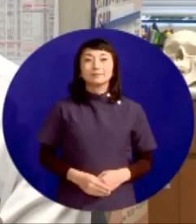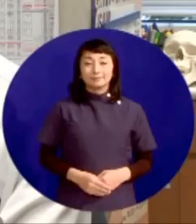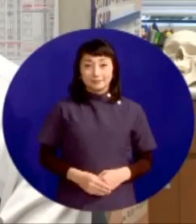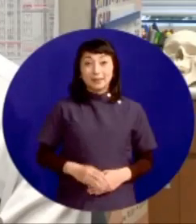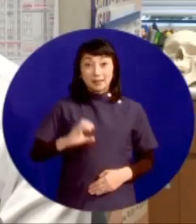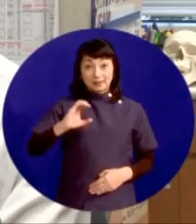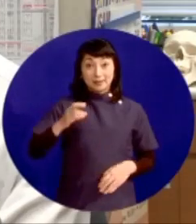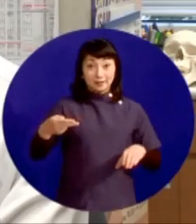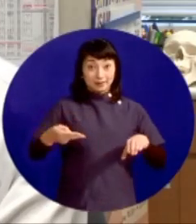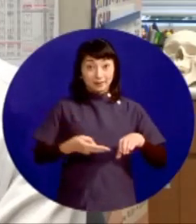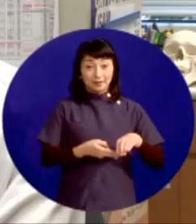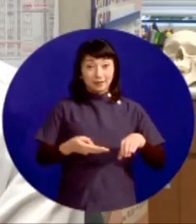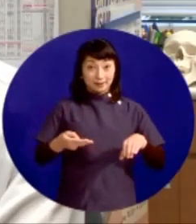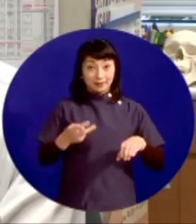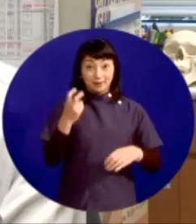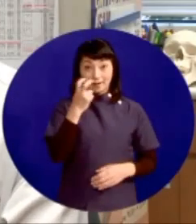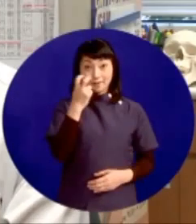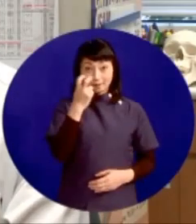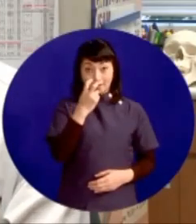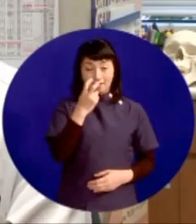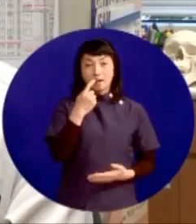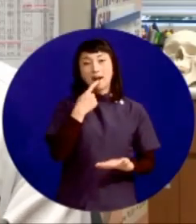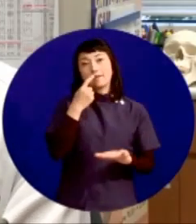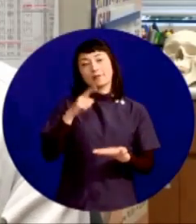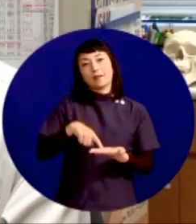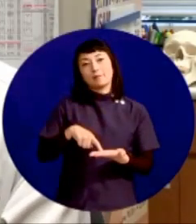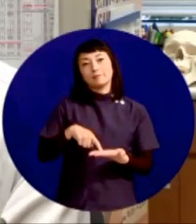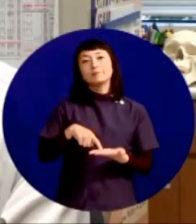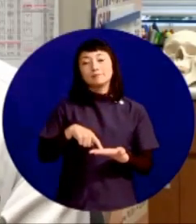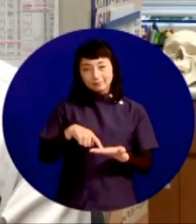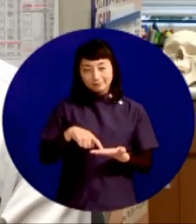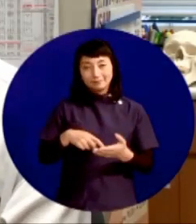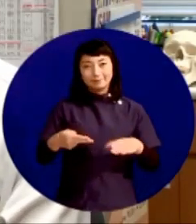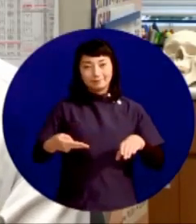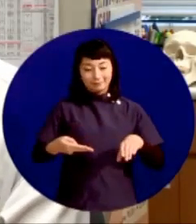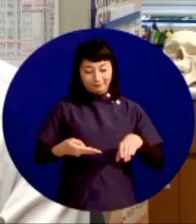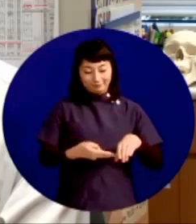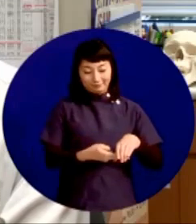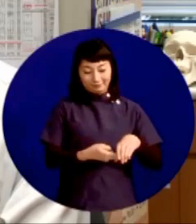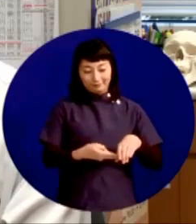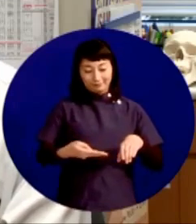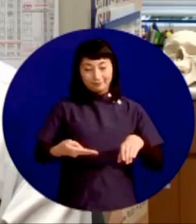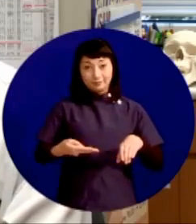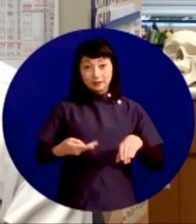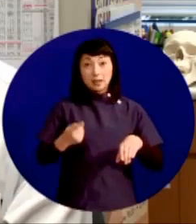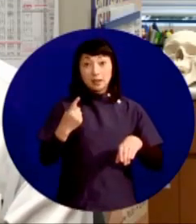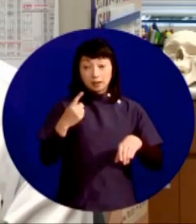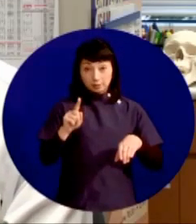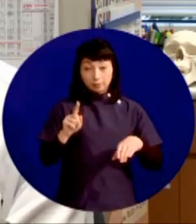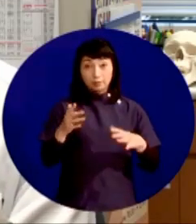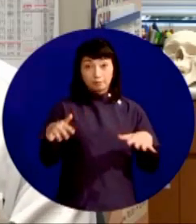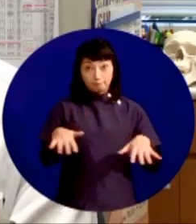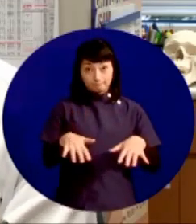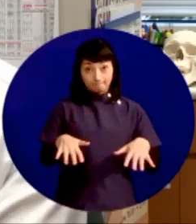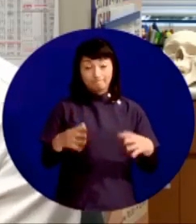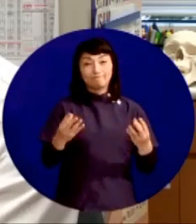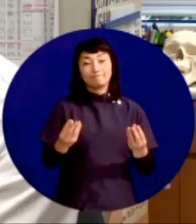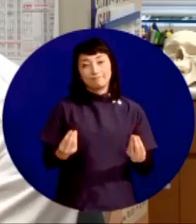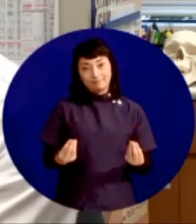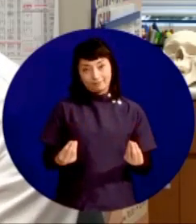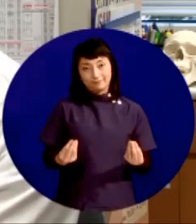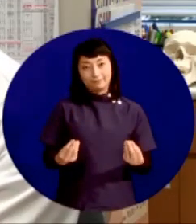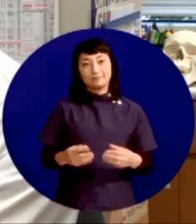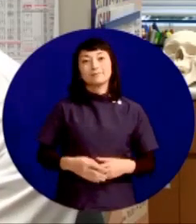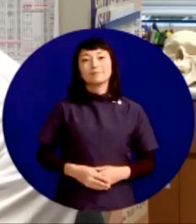CT検査はとても楽な検査です米と横になって撮影時間を1分以内でできる